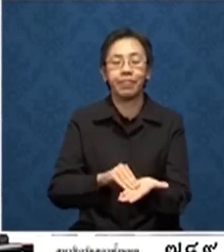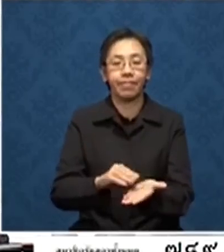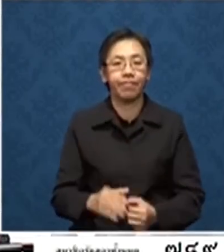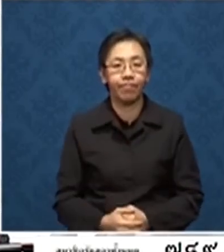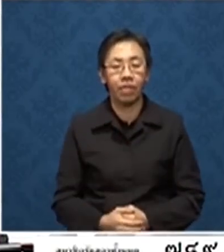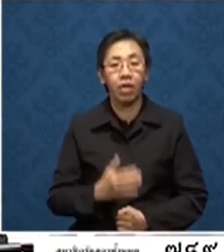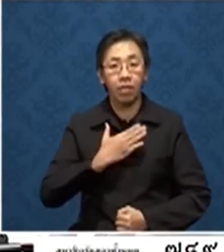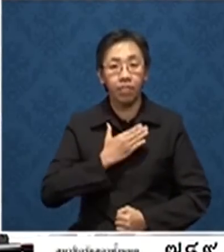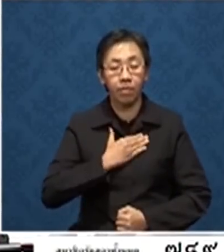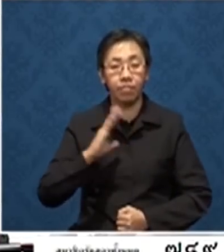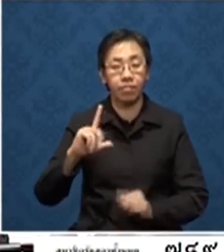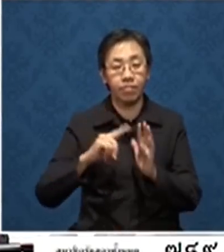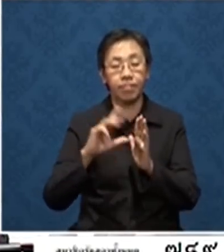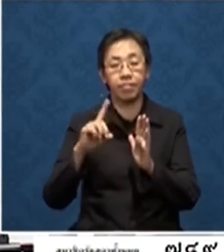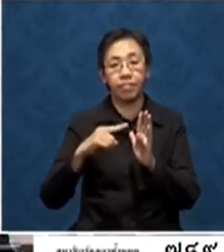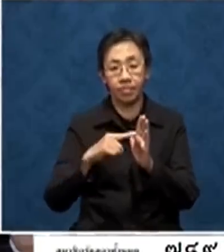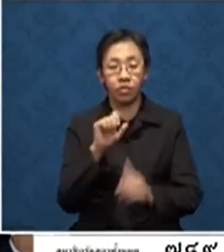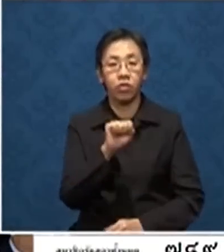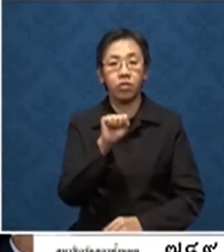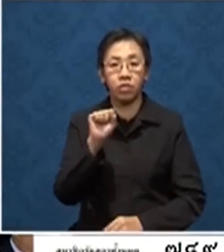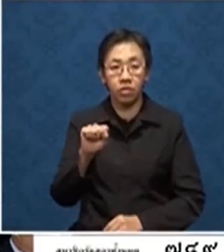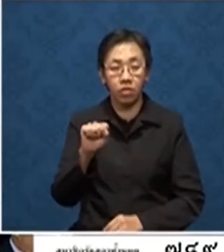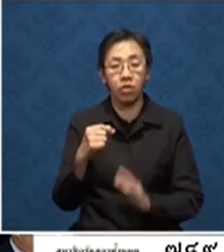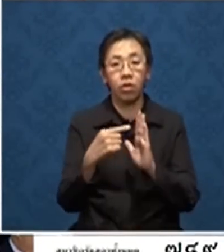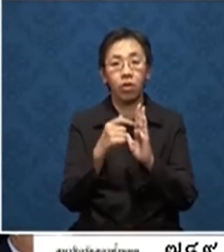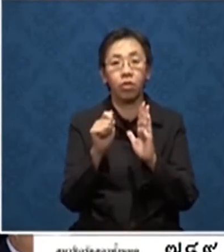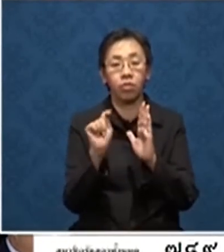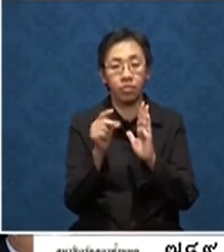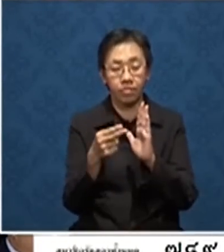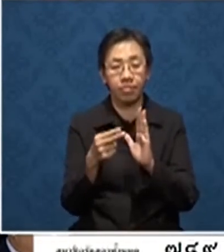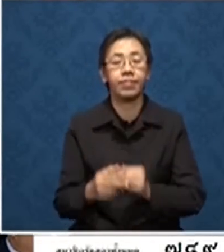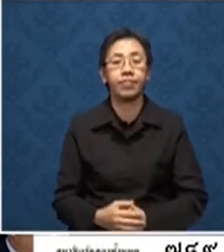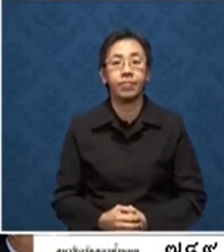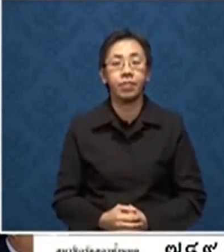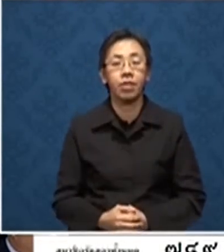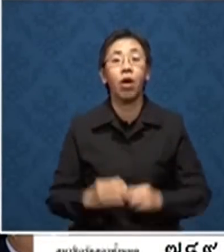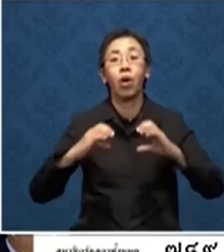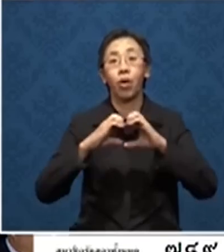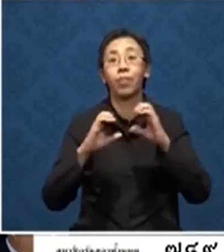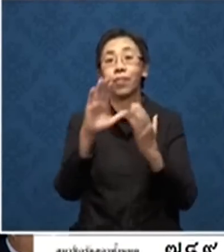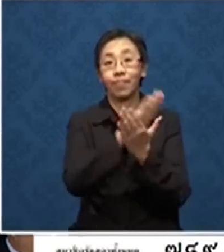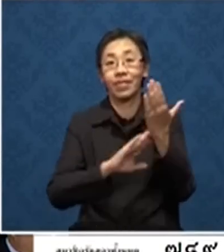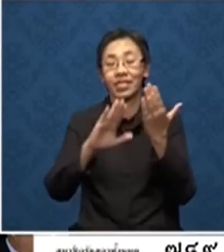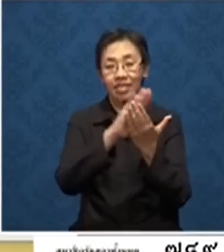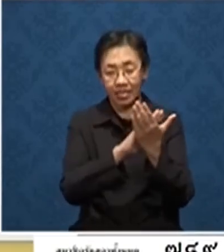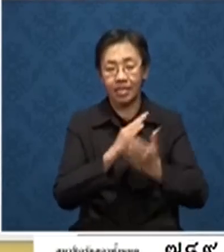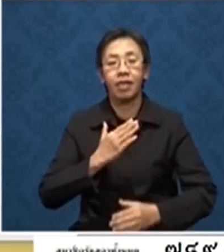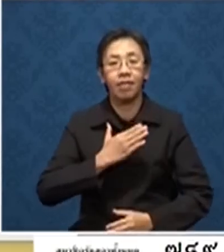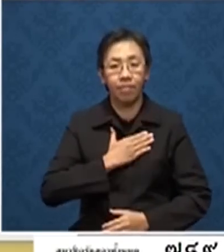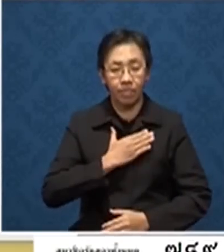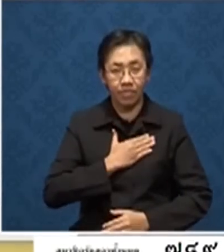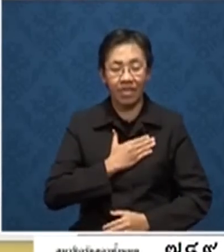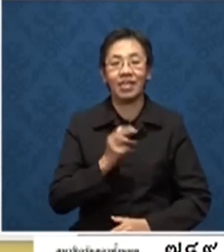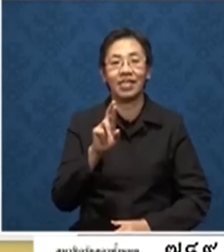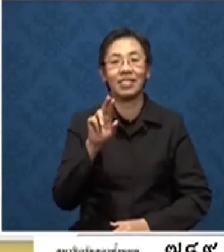กระผมนายชฎาเทเศษสมาชิกสภาผู้แทนราษฎรจังหวัดอุทัยธานีพรรคภูมิใจไทยในฐานะสมาชิก